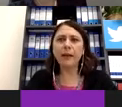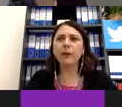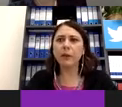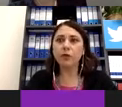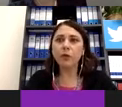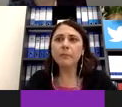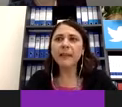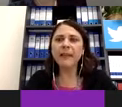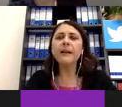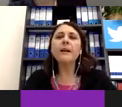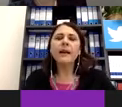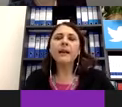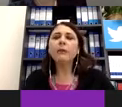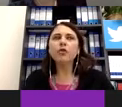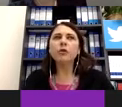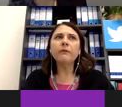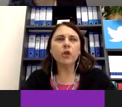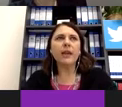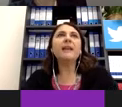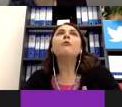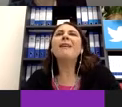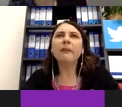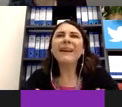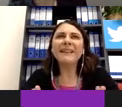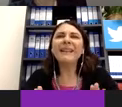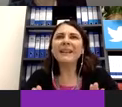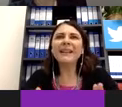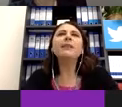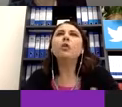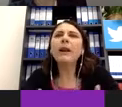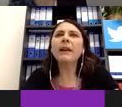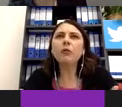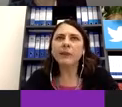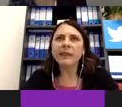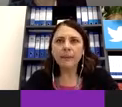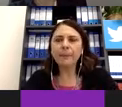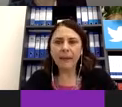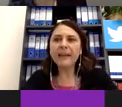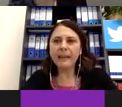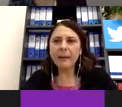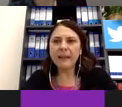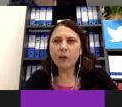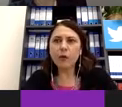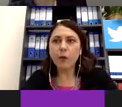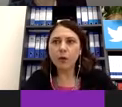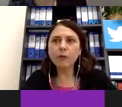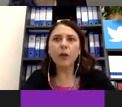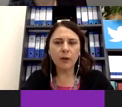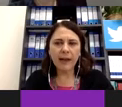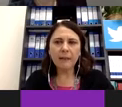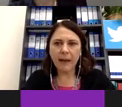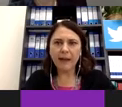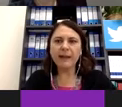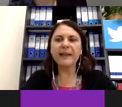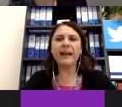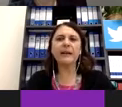regione Veneto e la regione Lombardia e due regioni invece che in quella fase della crisi non erano così mh incredibilmente coinvolte ovvero